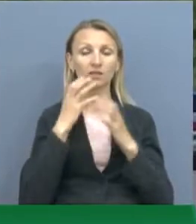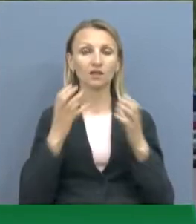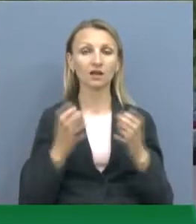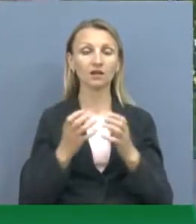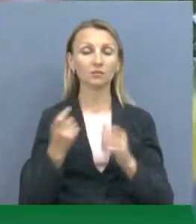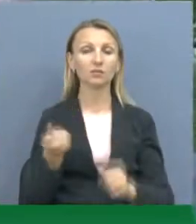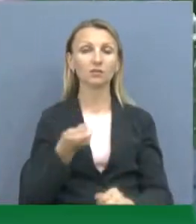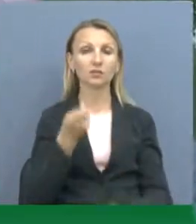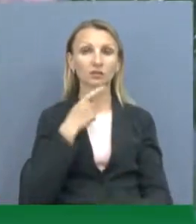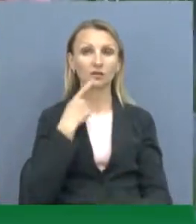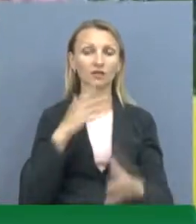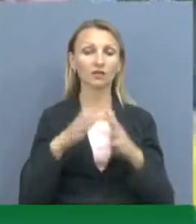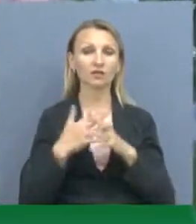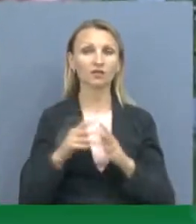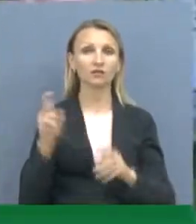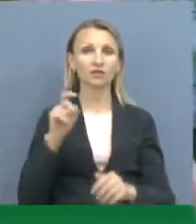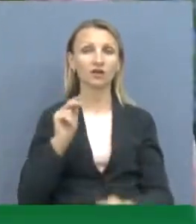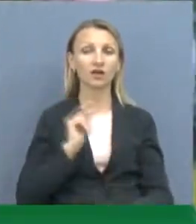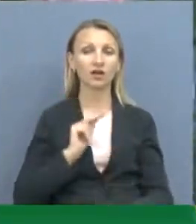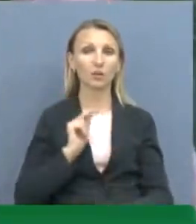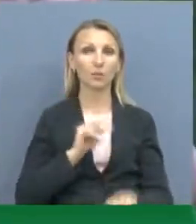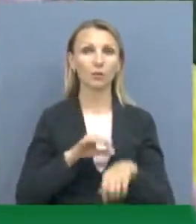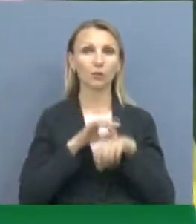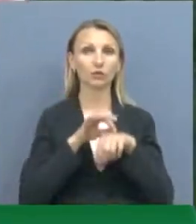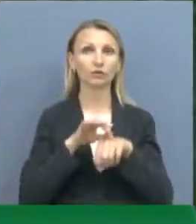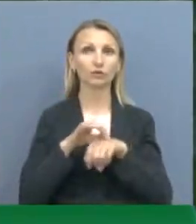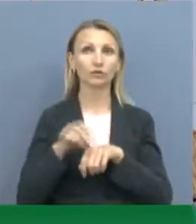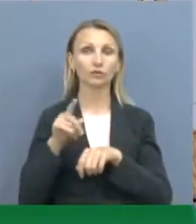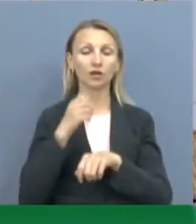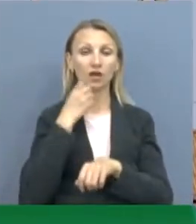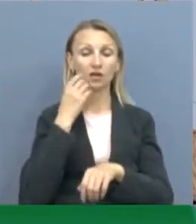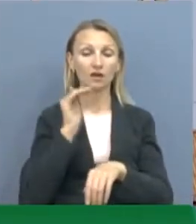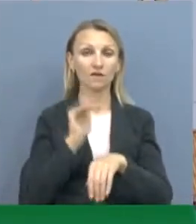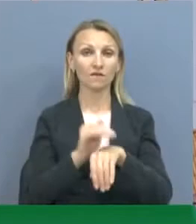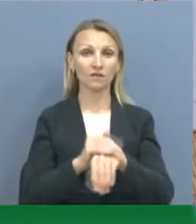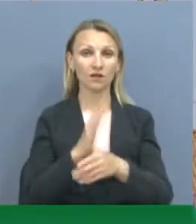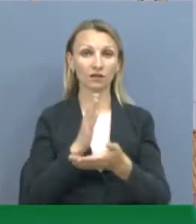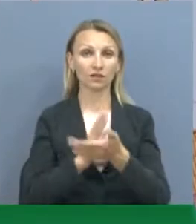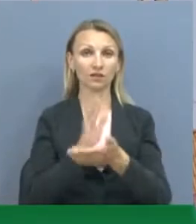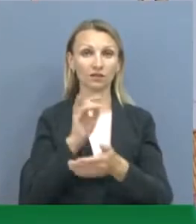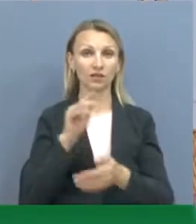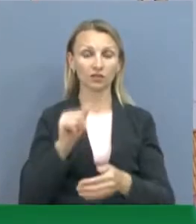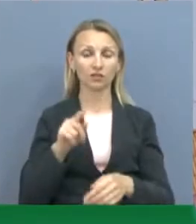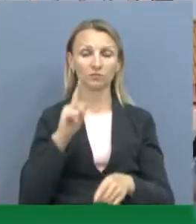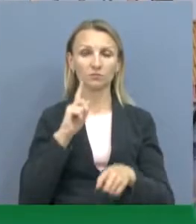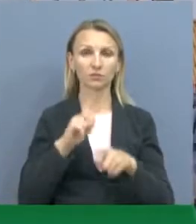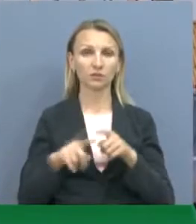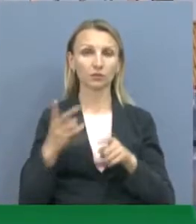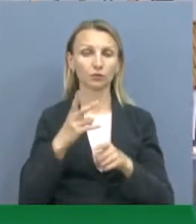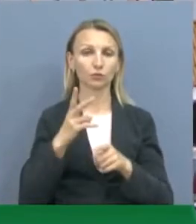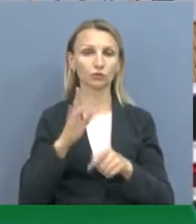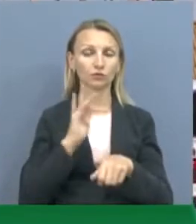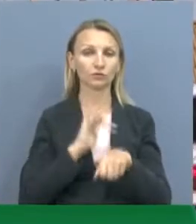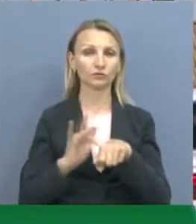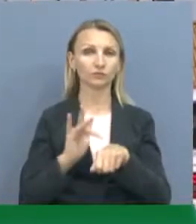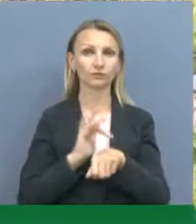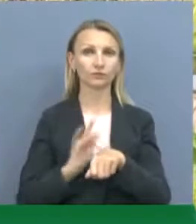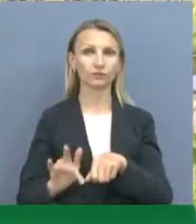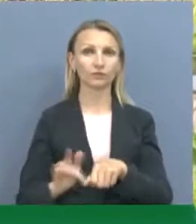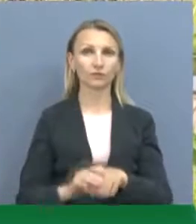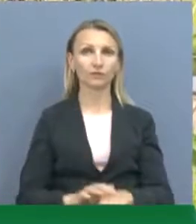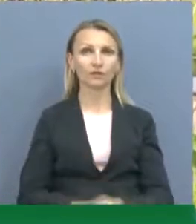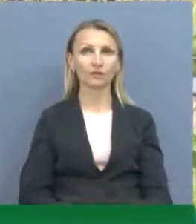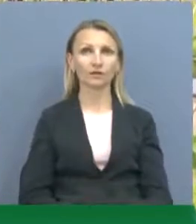отмечают аграрии. Работы в районах ведутся по мере обнаружения саранчевых. Исильским районным филиалом Республиканский методистский